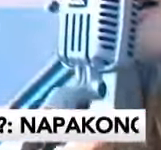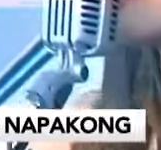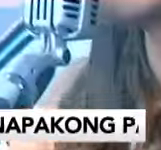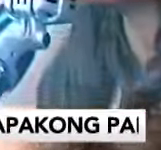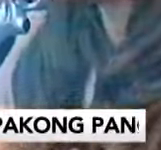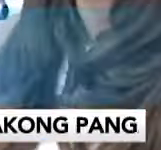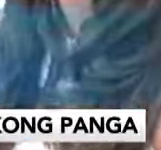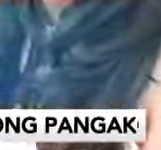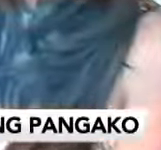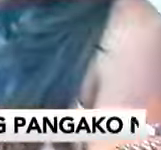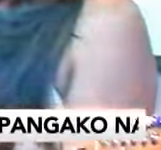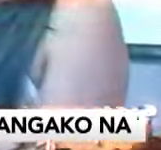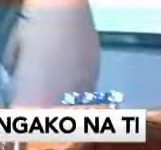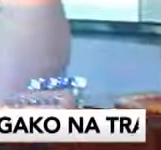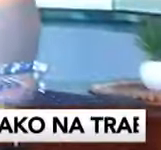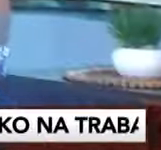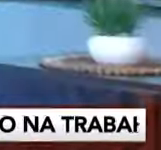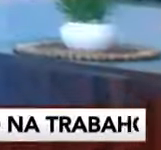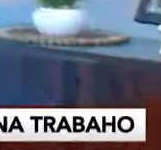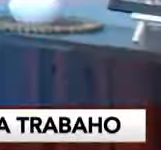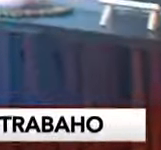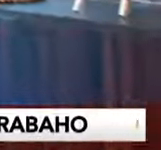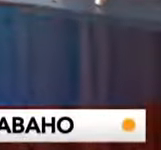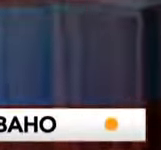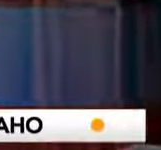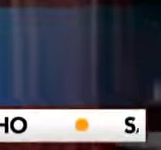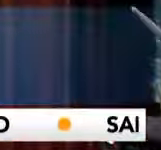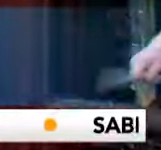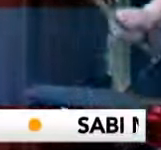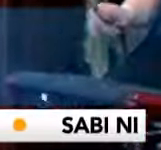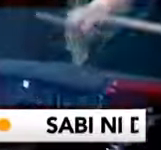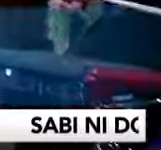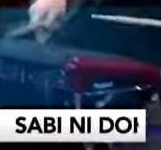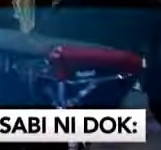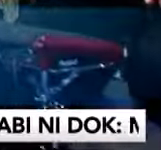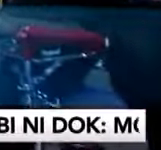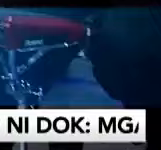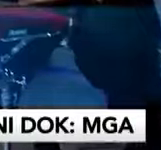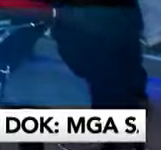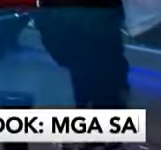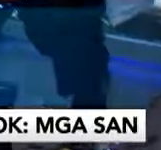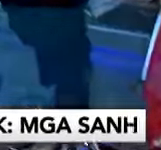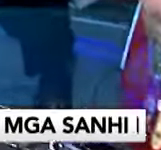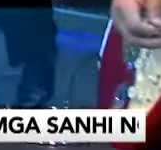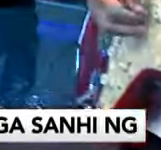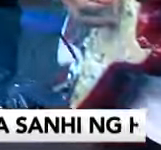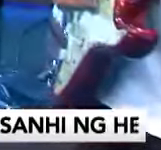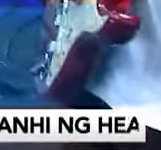Ayoko may mawala sa ating pinagsamahan.